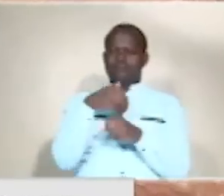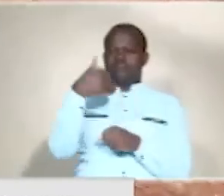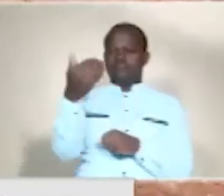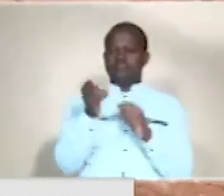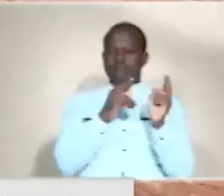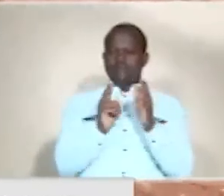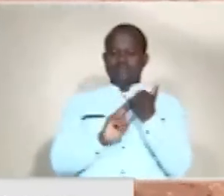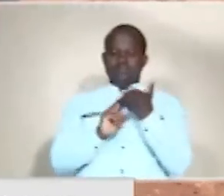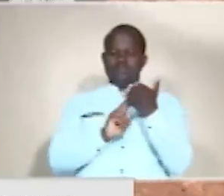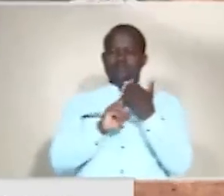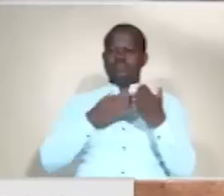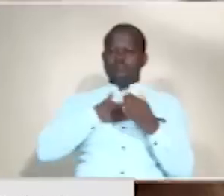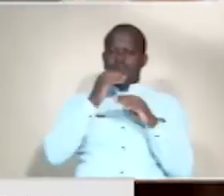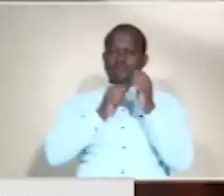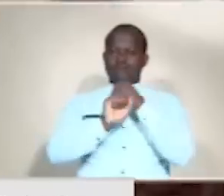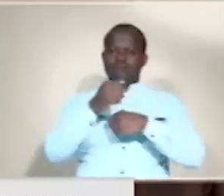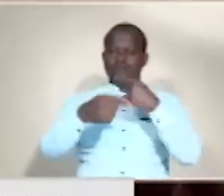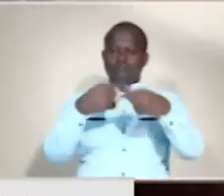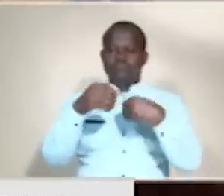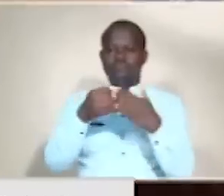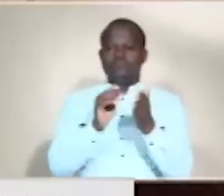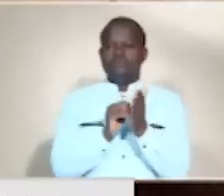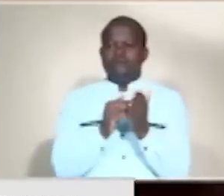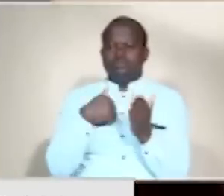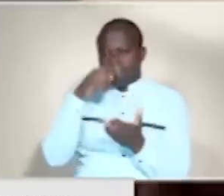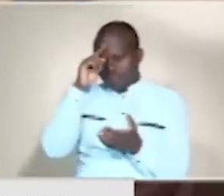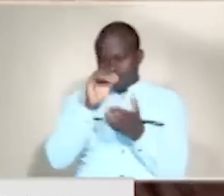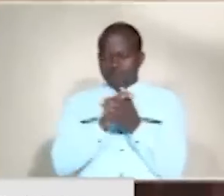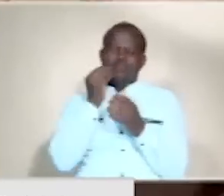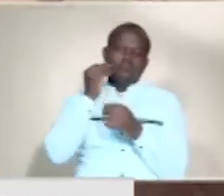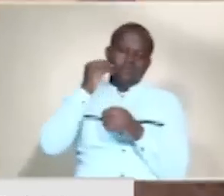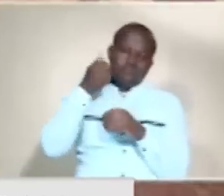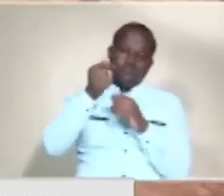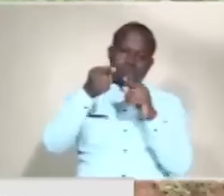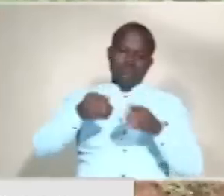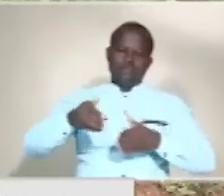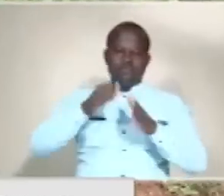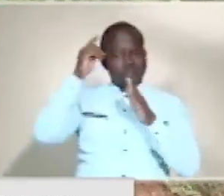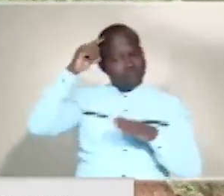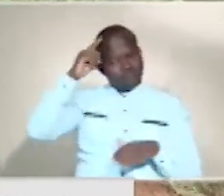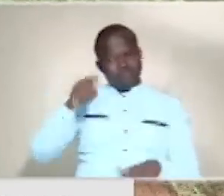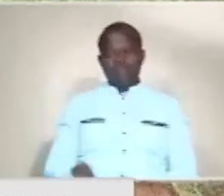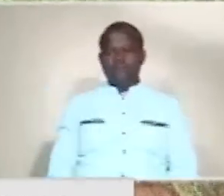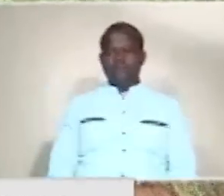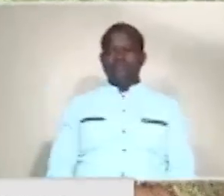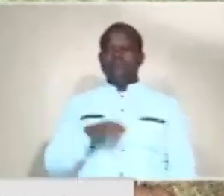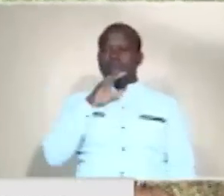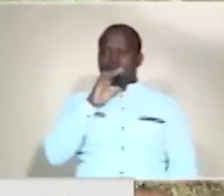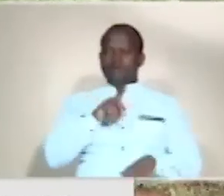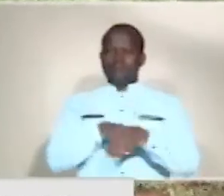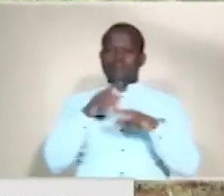Abasanzwe bawukoresha bishimira ko imirimo yasubukuwe ndetse bakaba bafite n'icyizere ko iwabo hagiye kugera umuhanda wa kaburimbo. Tuyitegereje